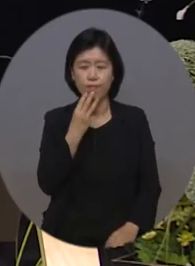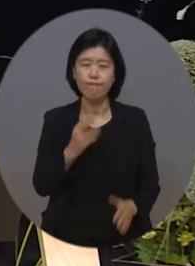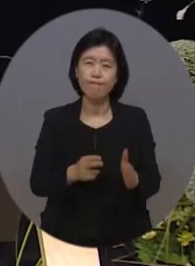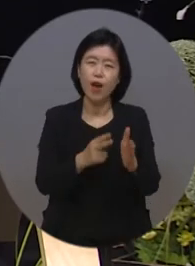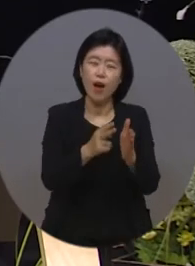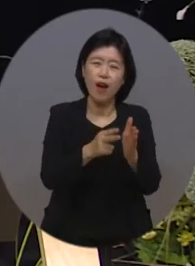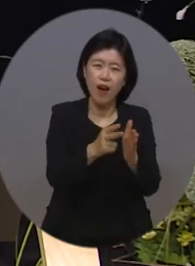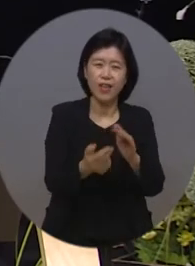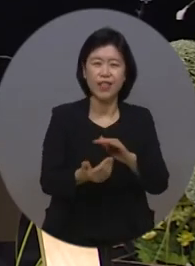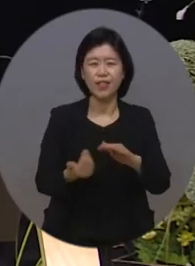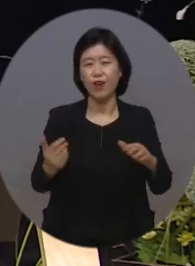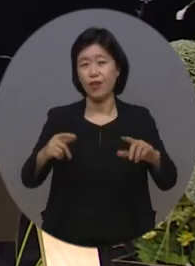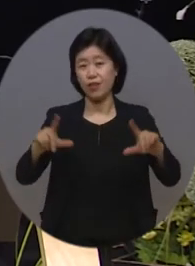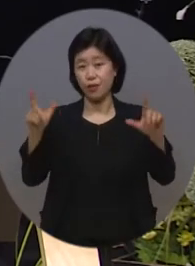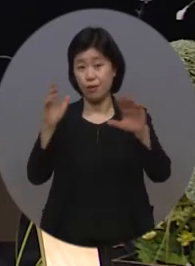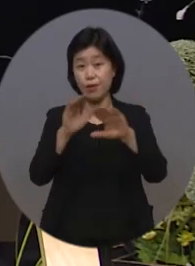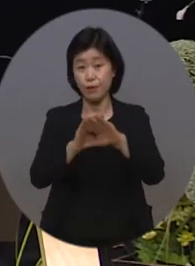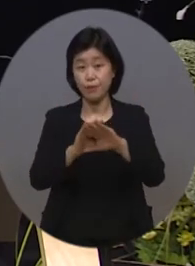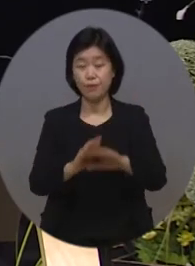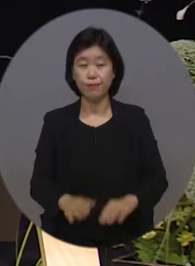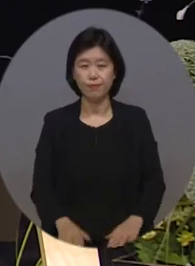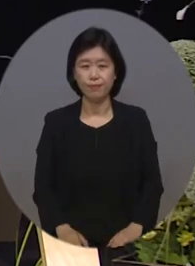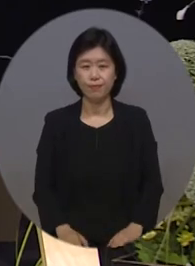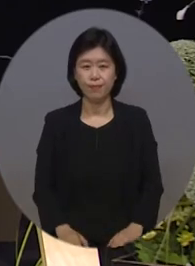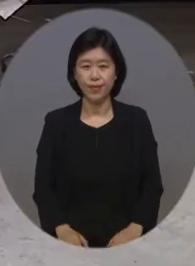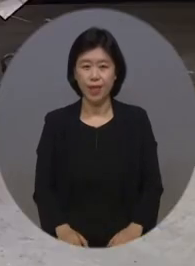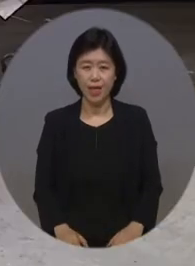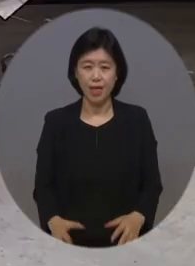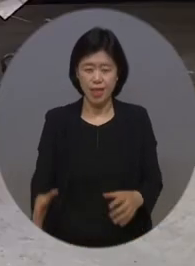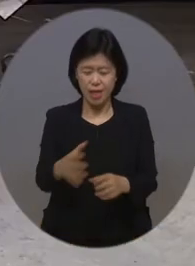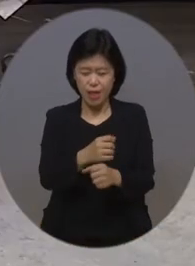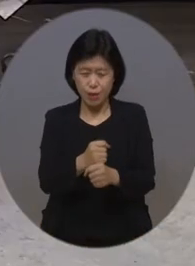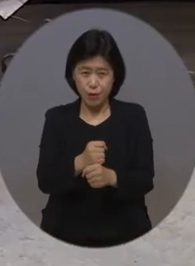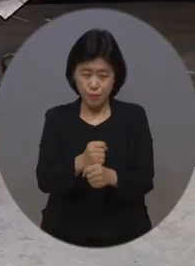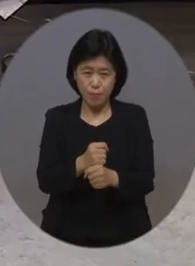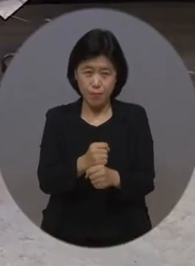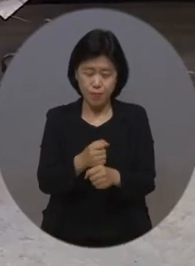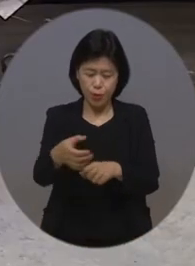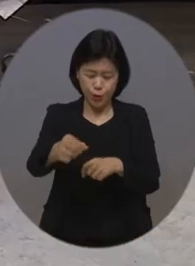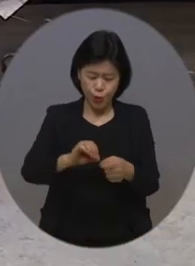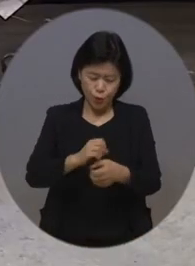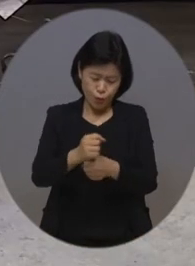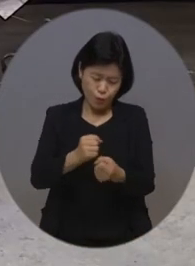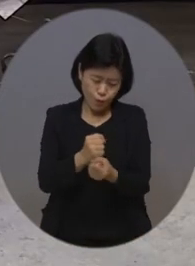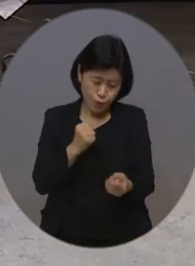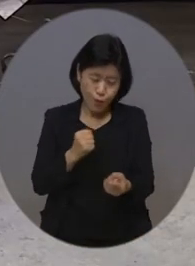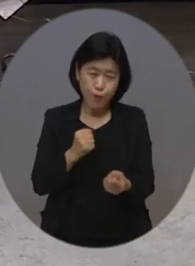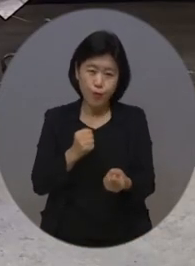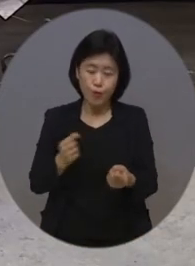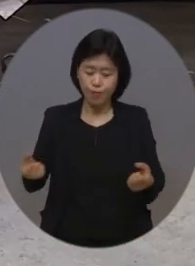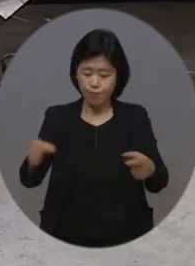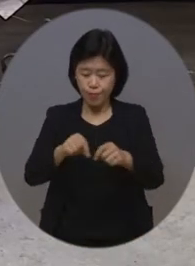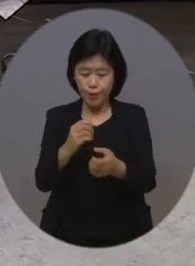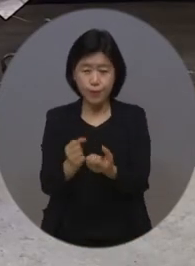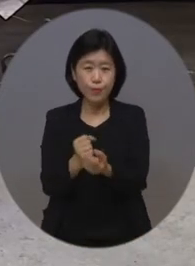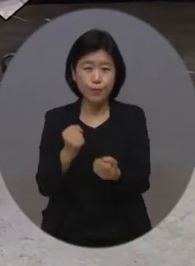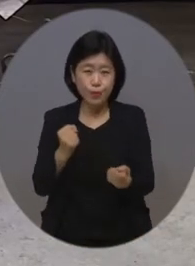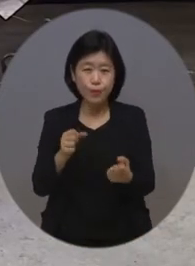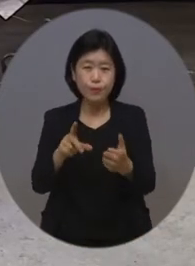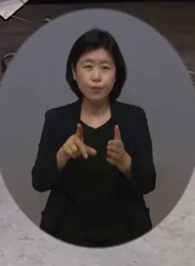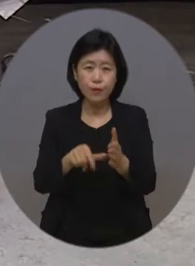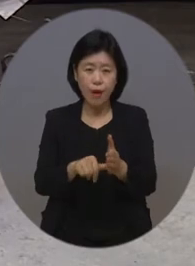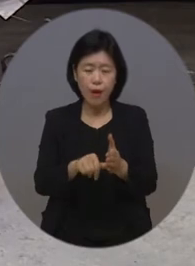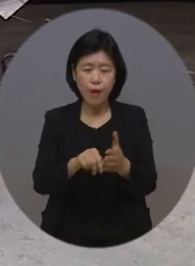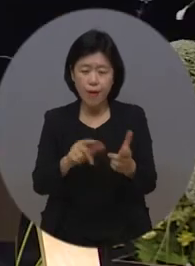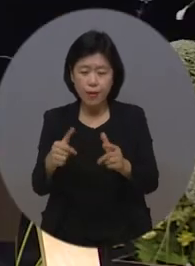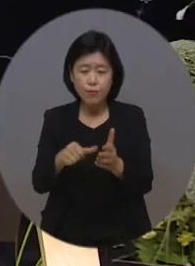속에 소곡과 가족 사진을 쌉니다. 보자기 매듭보다 더 꽉 찐 주먹이었지만 눈물까지 질 수